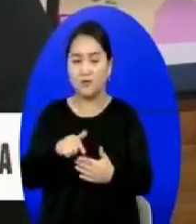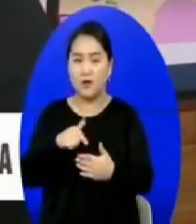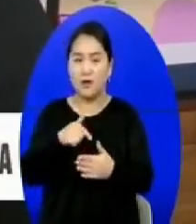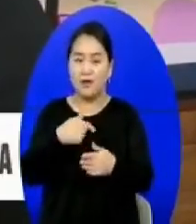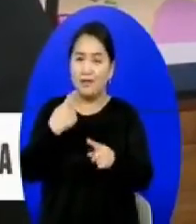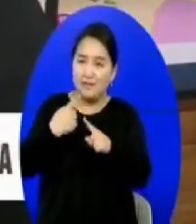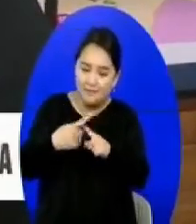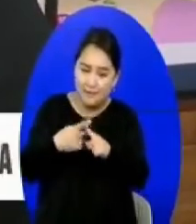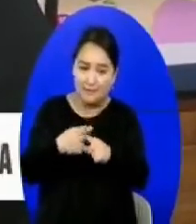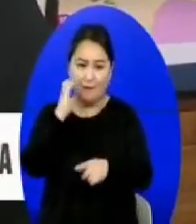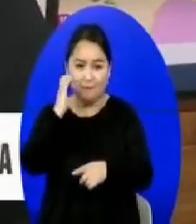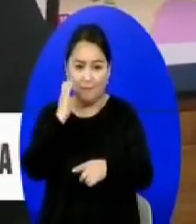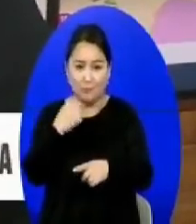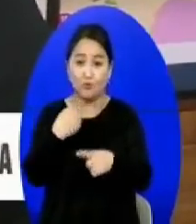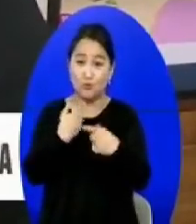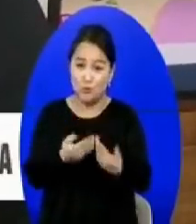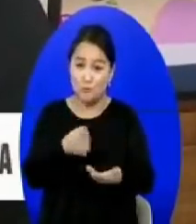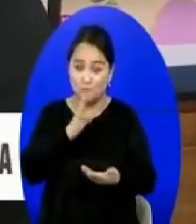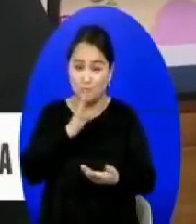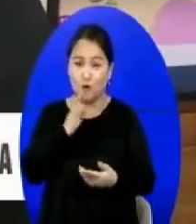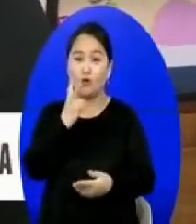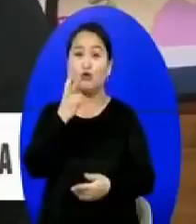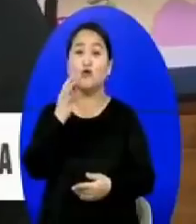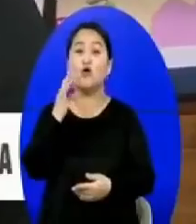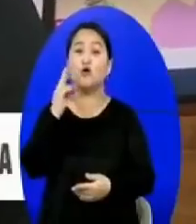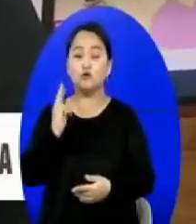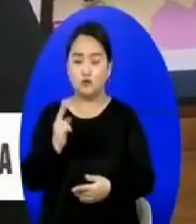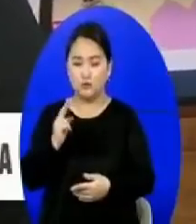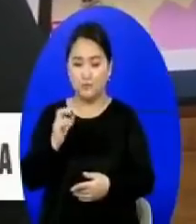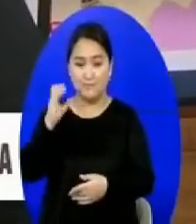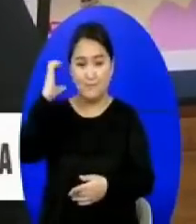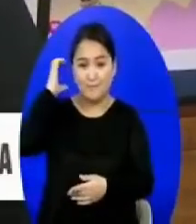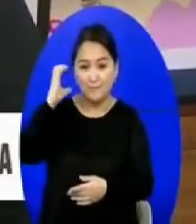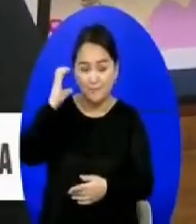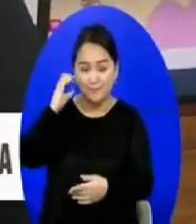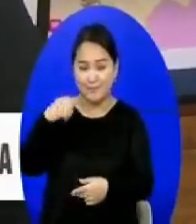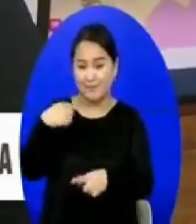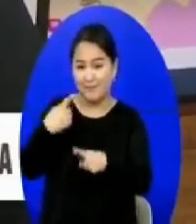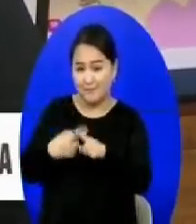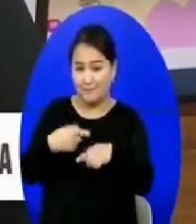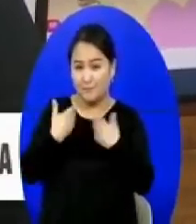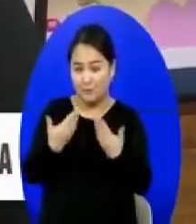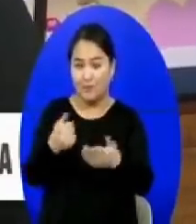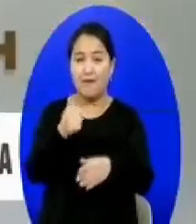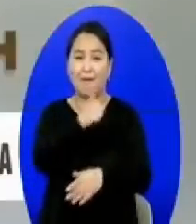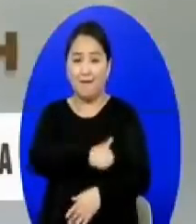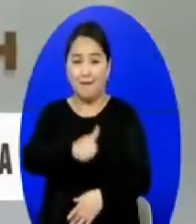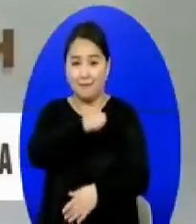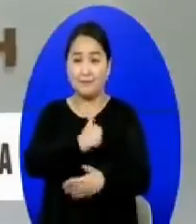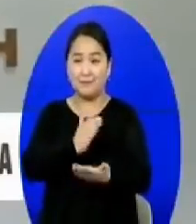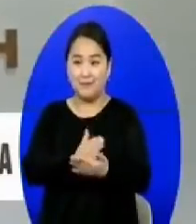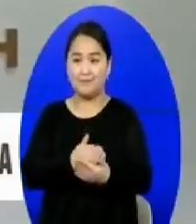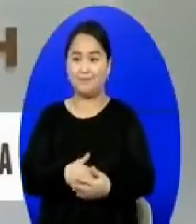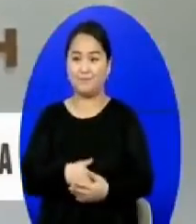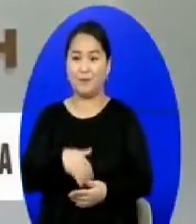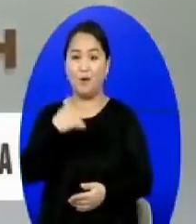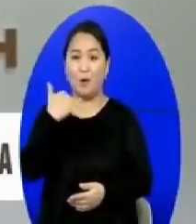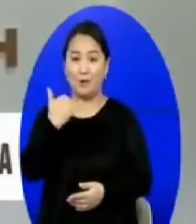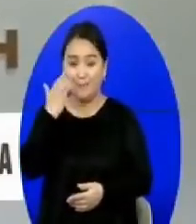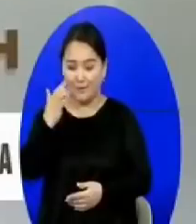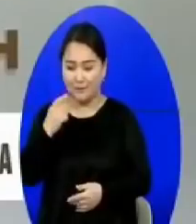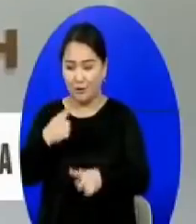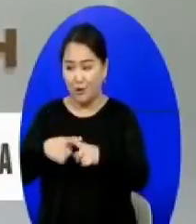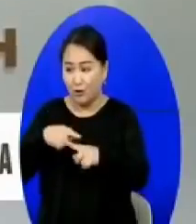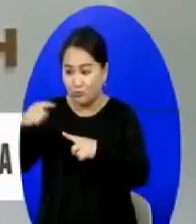чиглэлүүдэнд бол нэмэлт үүсэж байгаа. Энэ болгоныг бол бид нөөц тээврийн хэрэгслэрээ нэмэлт ирэлтийг хангаад ажиллаж байна. Орон нутгаас ирэх